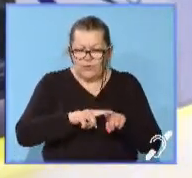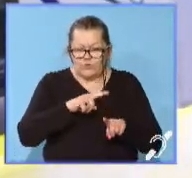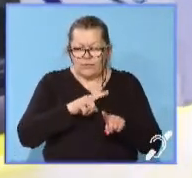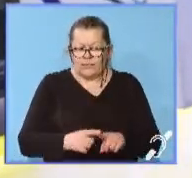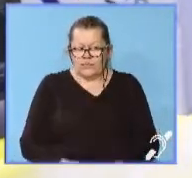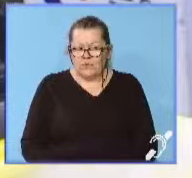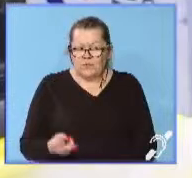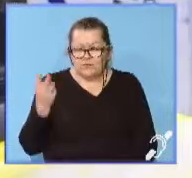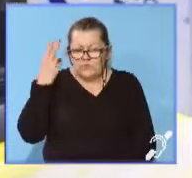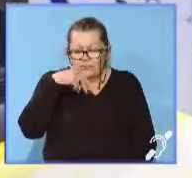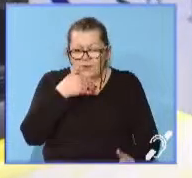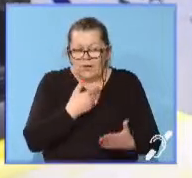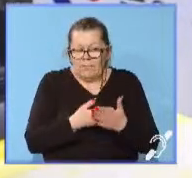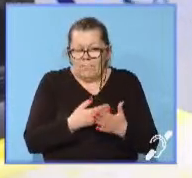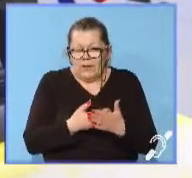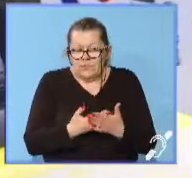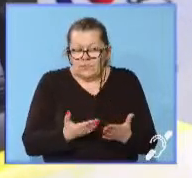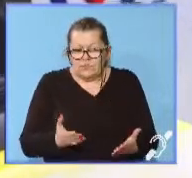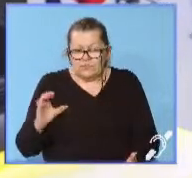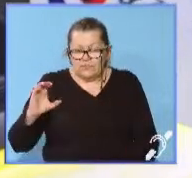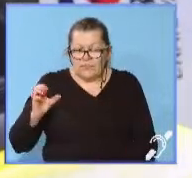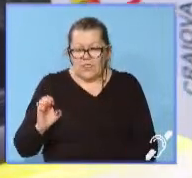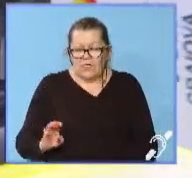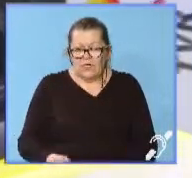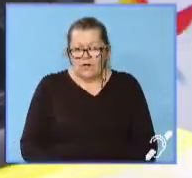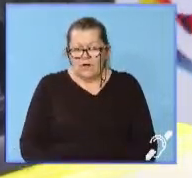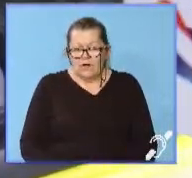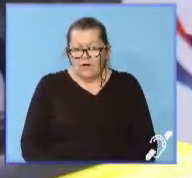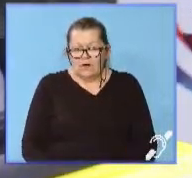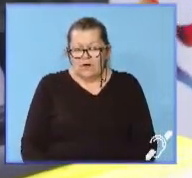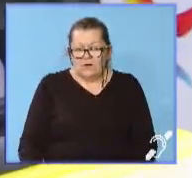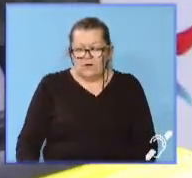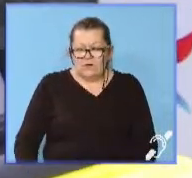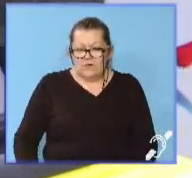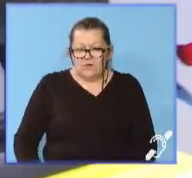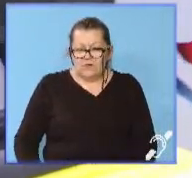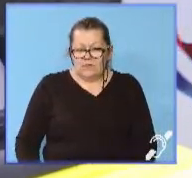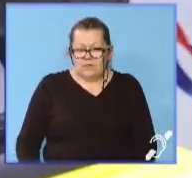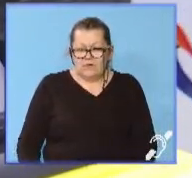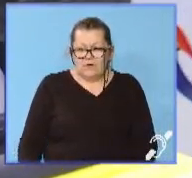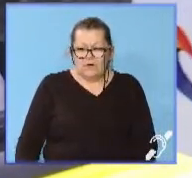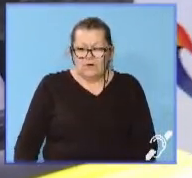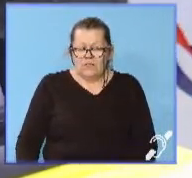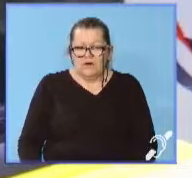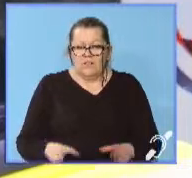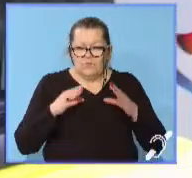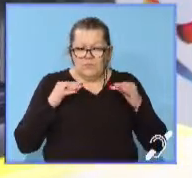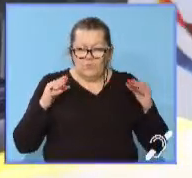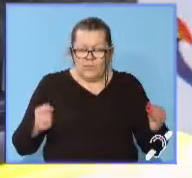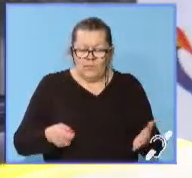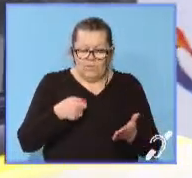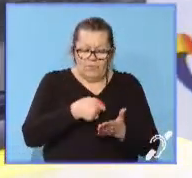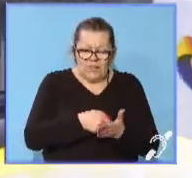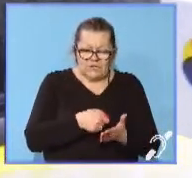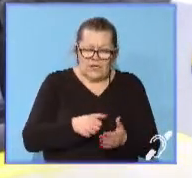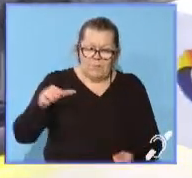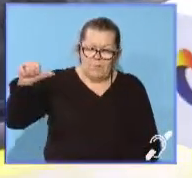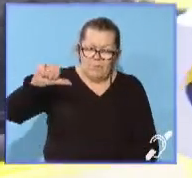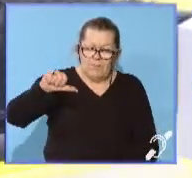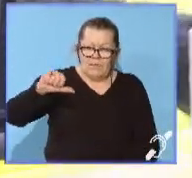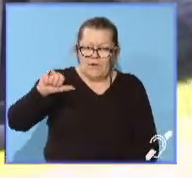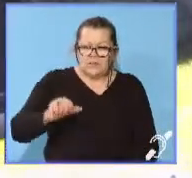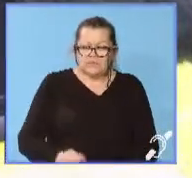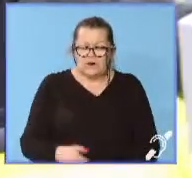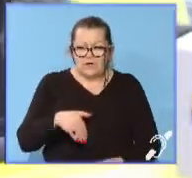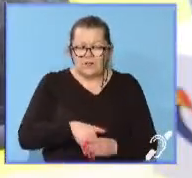nu înțelegem motivul fără să avem probleme accidente sau ceva de genul plus accize mărite la combustibil în